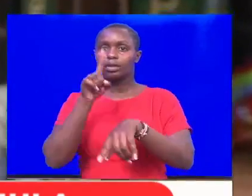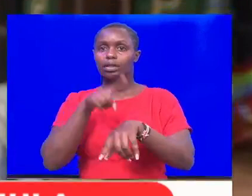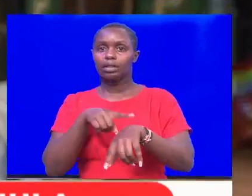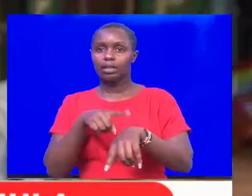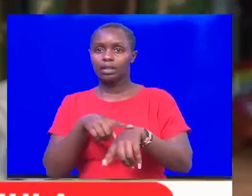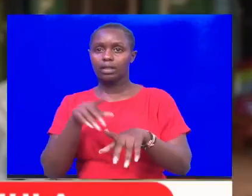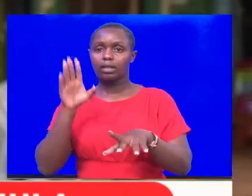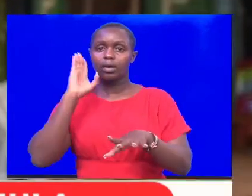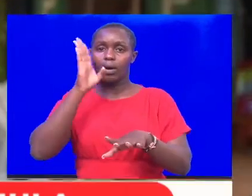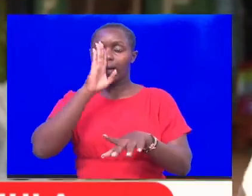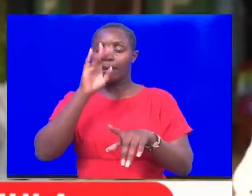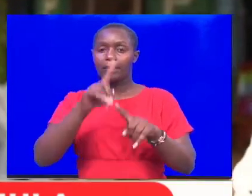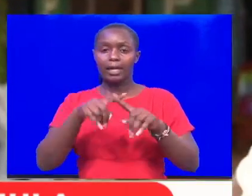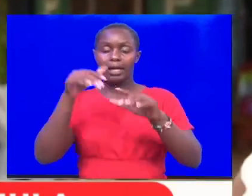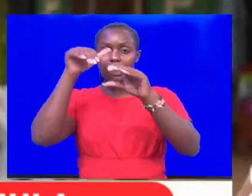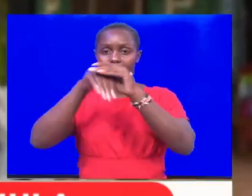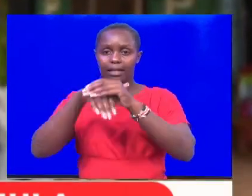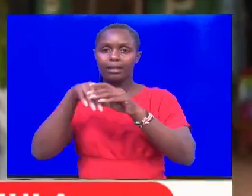kivuli ya hiyo soko,